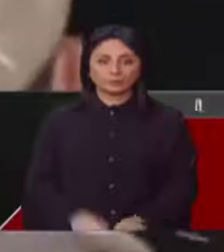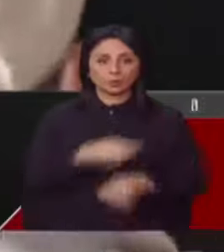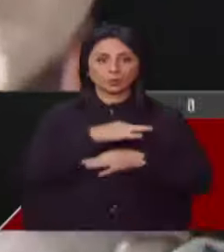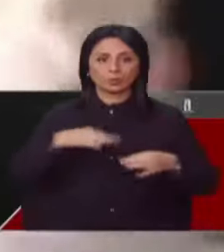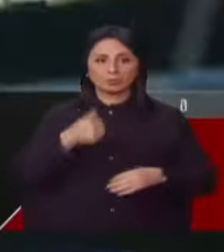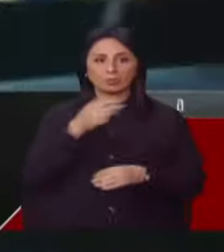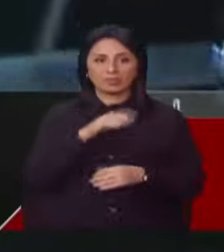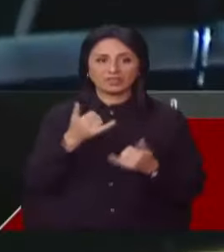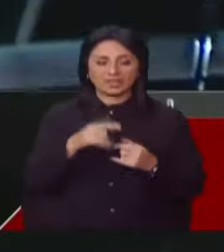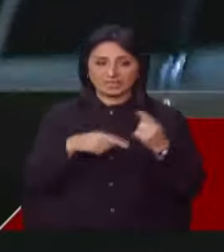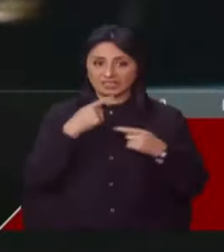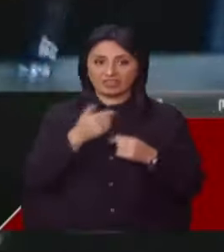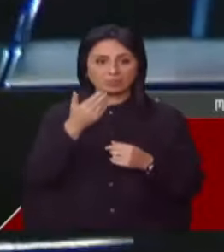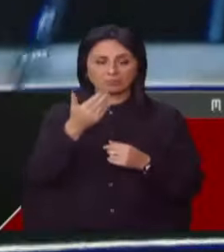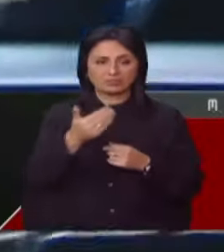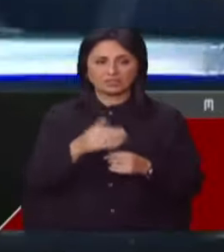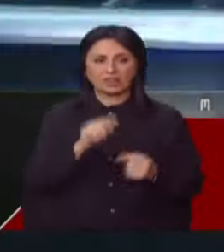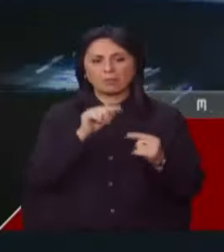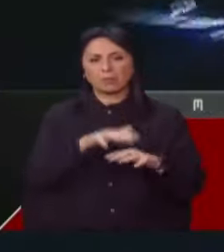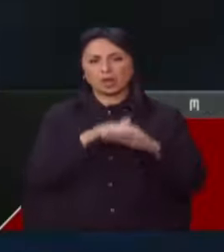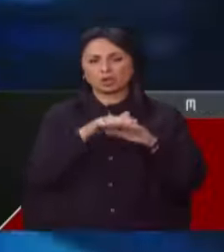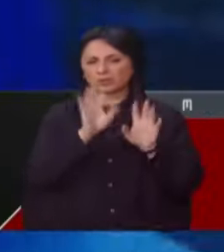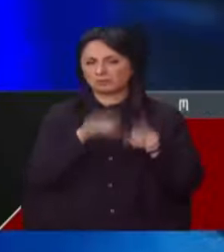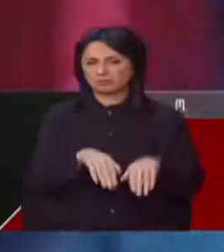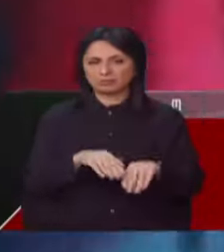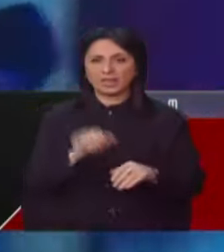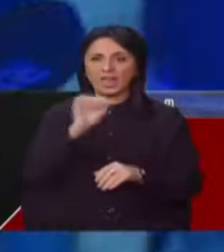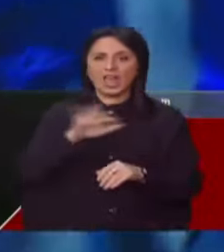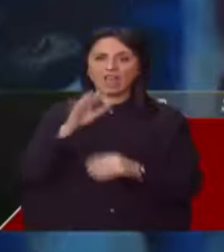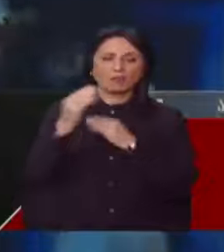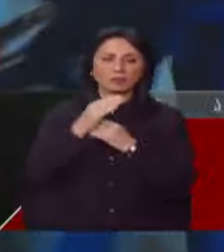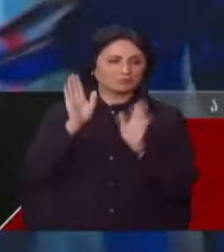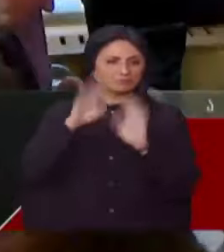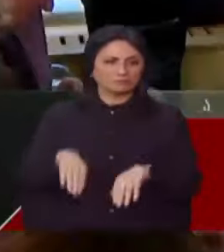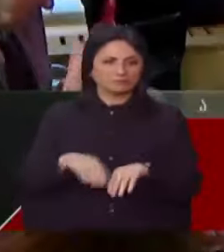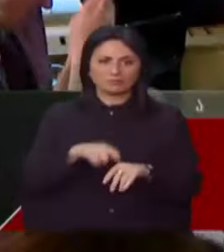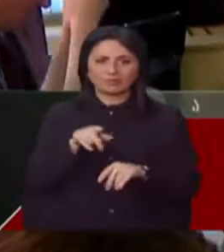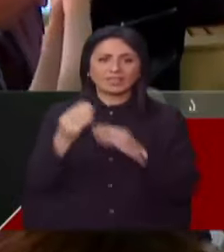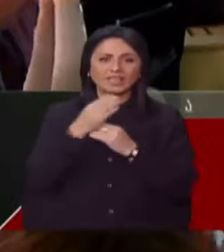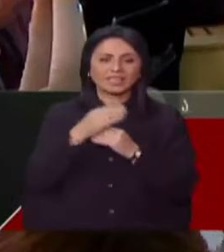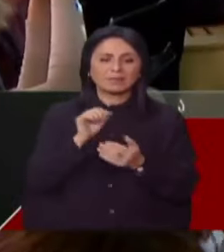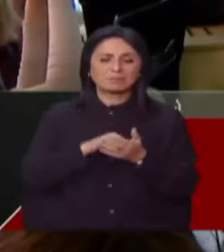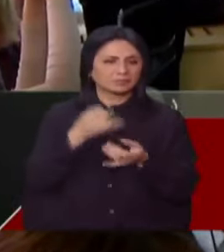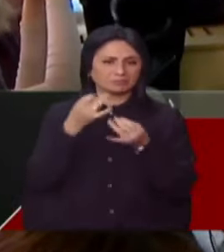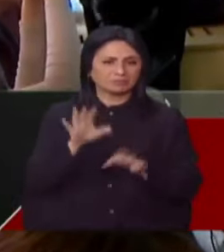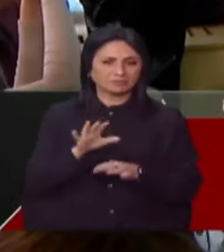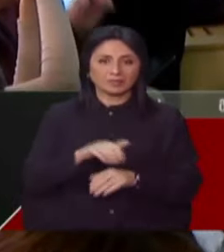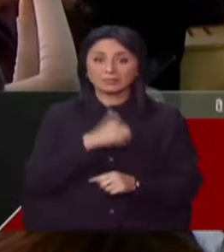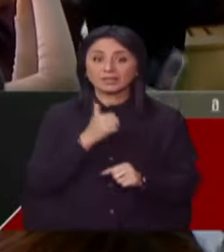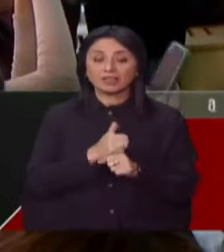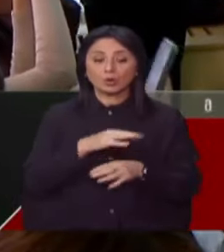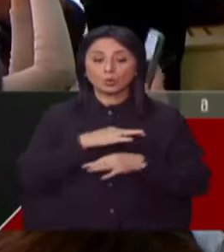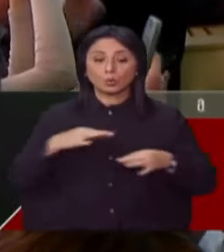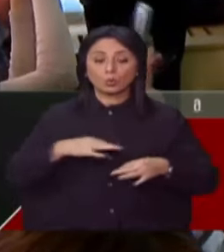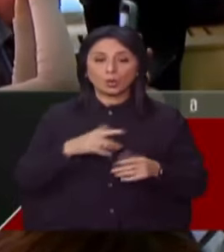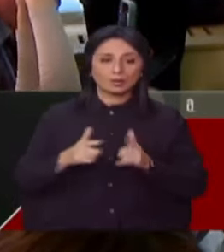უნგრეთის პრემიერმა დღეს თქვა, რომ მისთვის არც პროტესტია უცხო, არც ევროპულ სახელმწიფოთა კრიტიკა და არც ამ კრიტიკის მიზეზები. თუმცა მთავარი